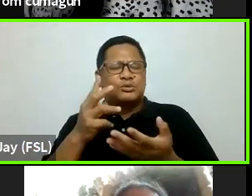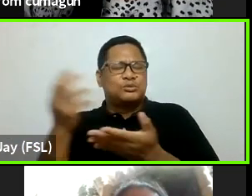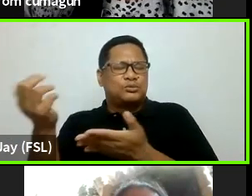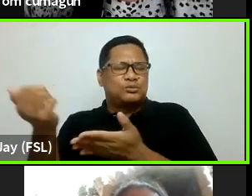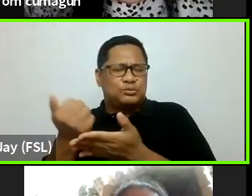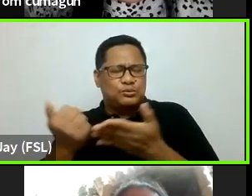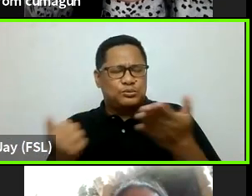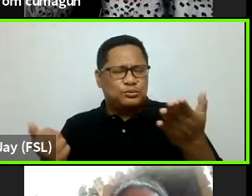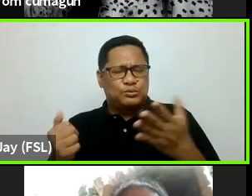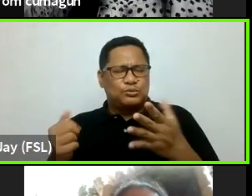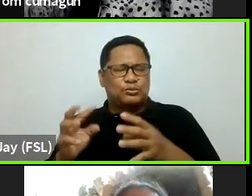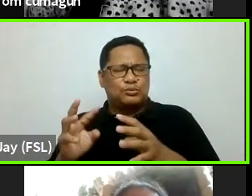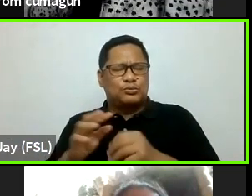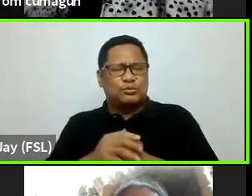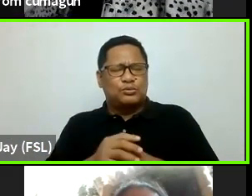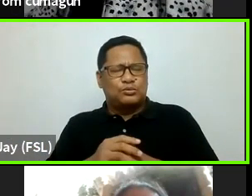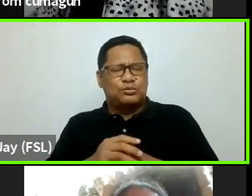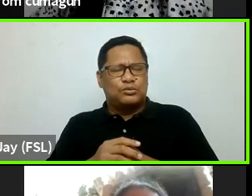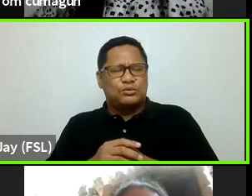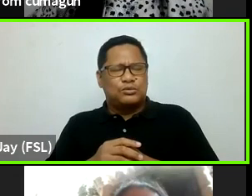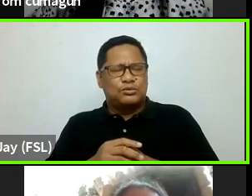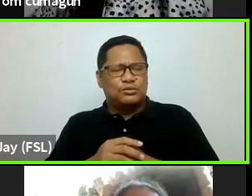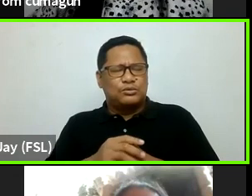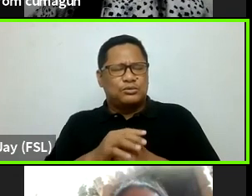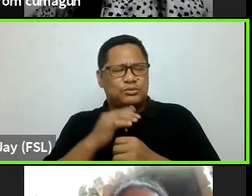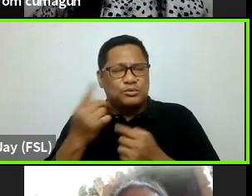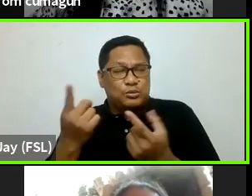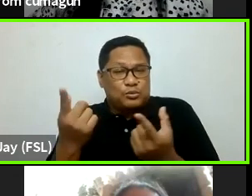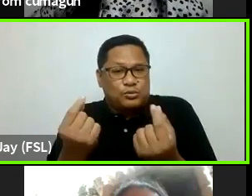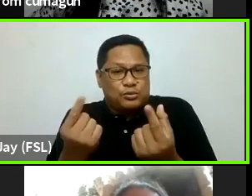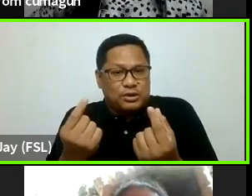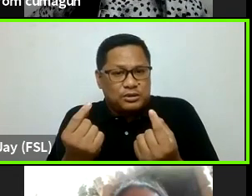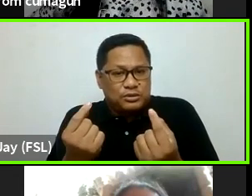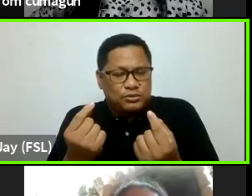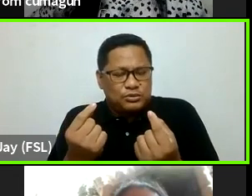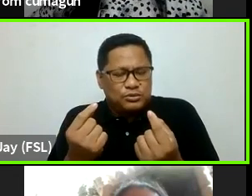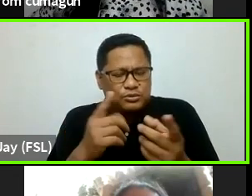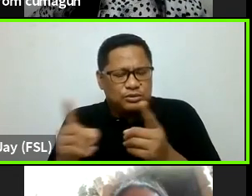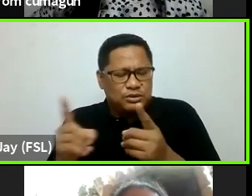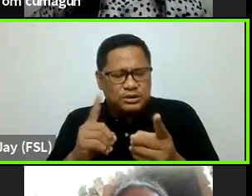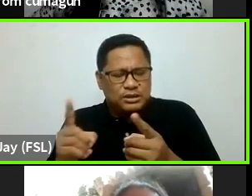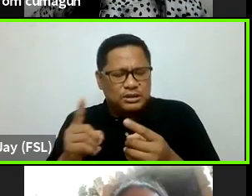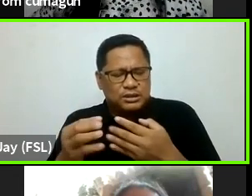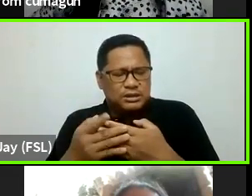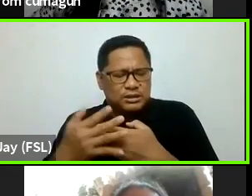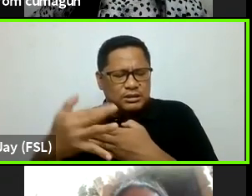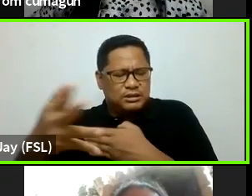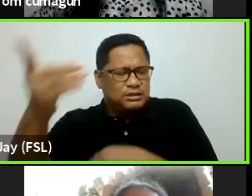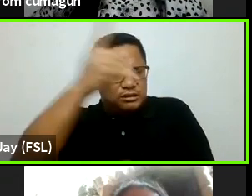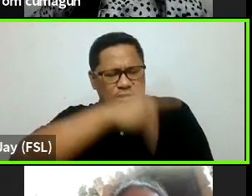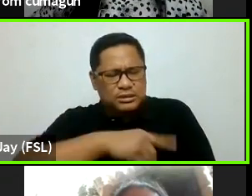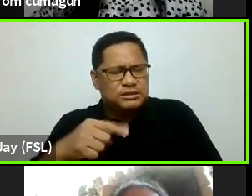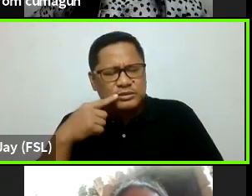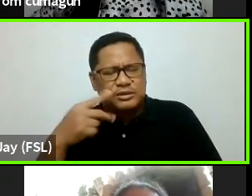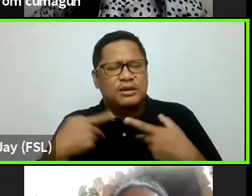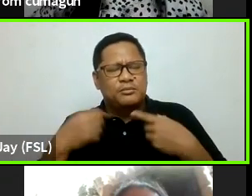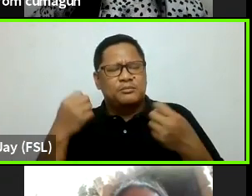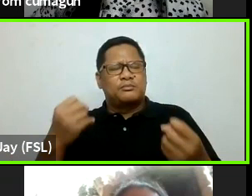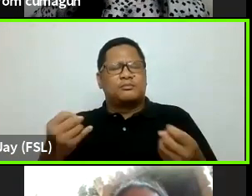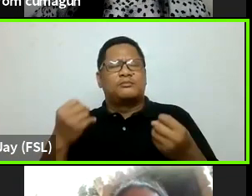nag-work up sa amin na ganito ang dapat gawin ng isang artist. Kailangan ng isang artist may